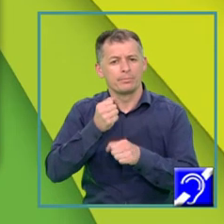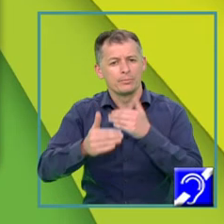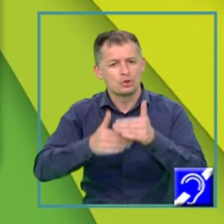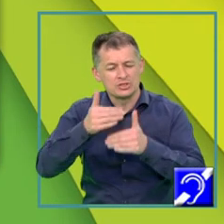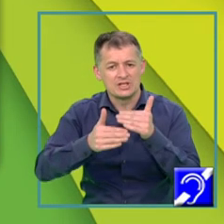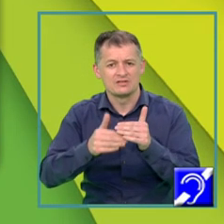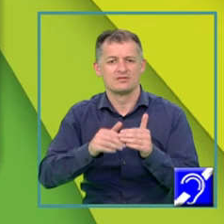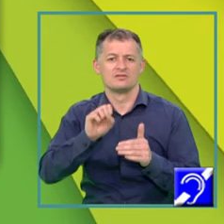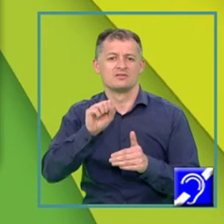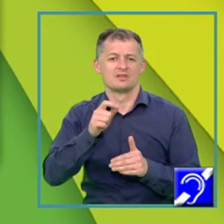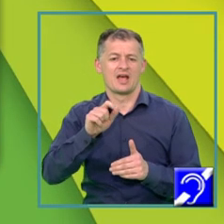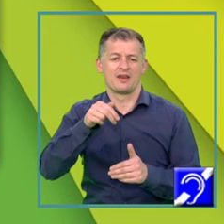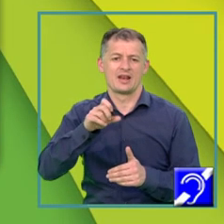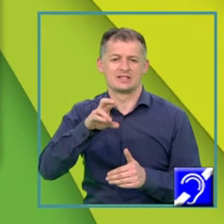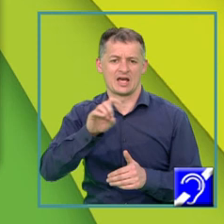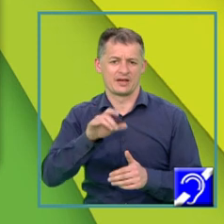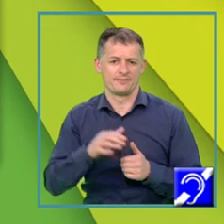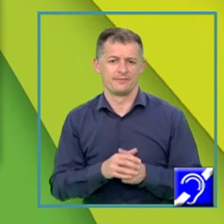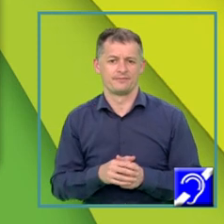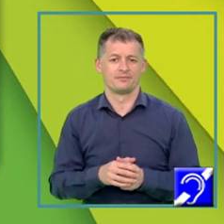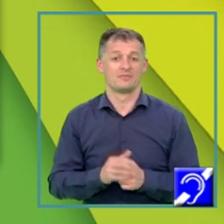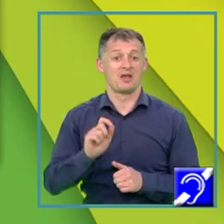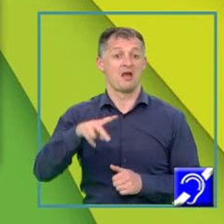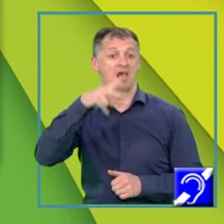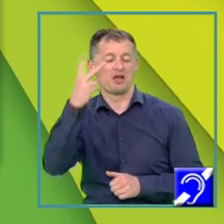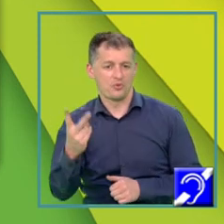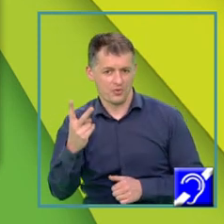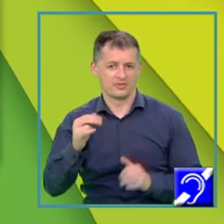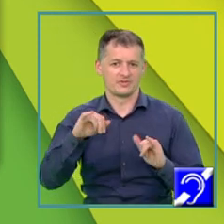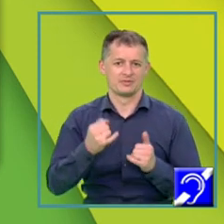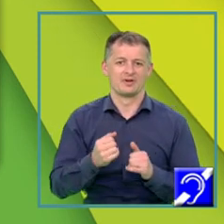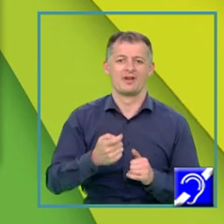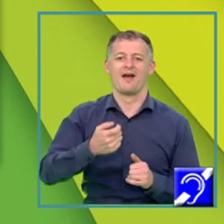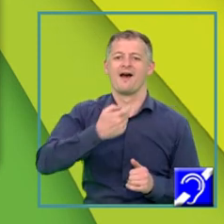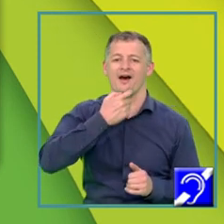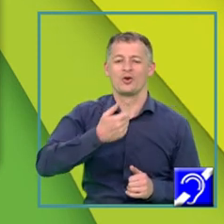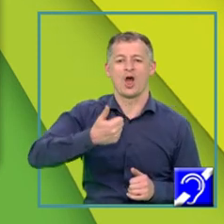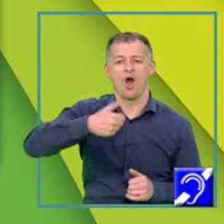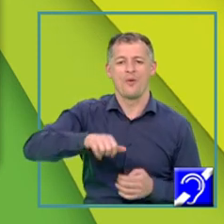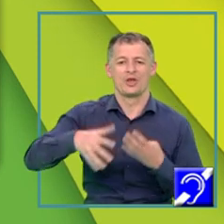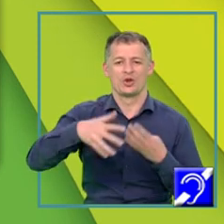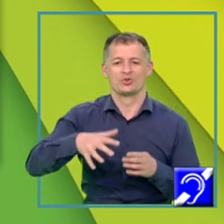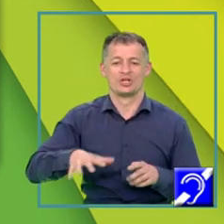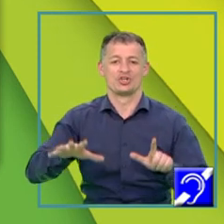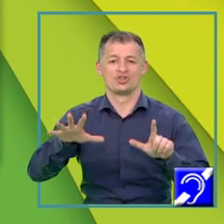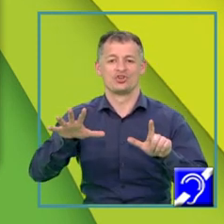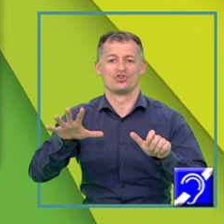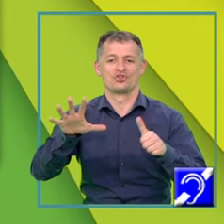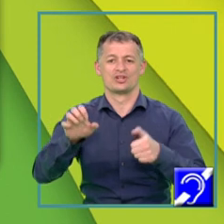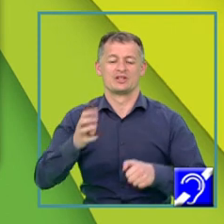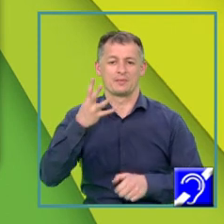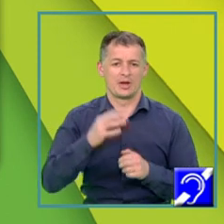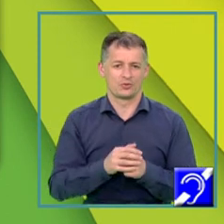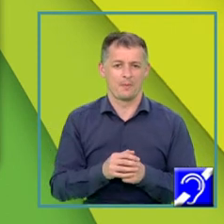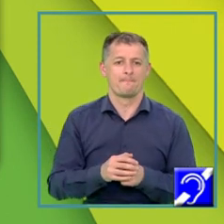fapt istoric din această perioadă, în 1964 se petrecea redactarea declarației PMR, Partidului Muncitoresc Român,